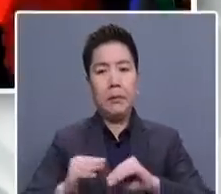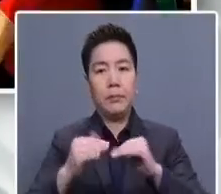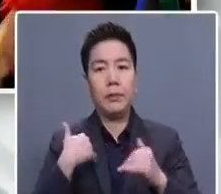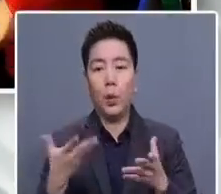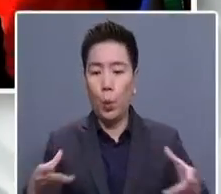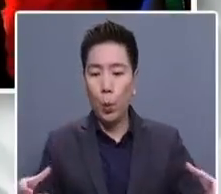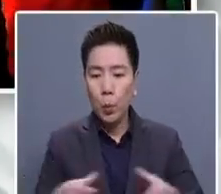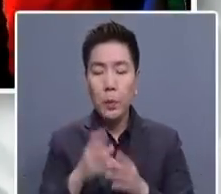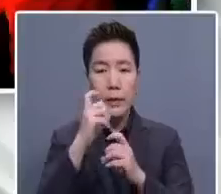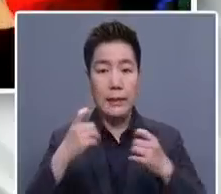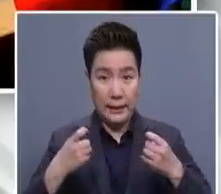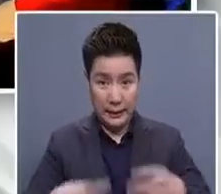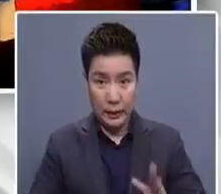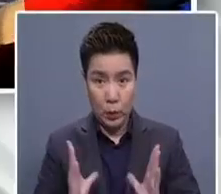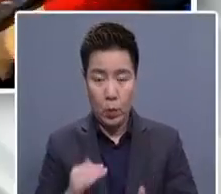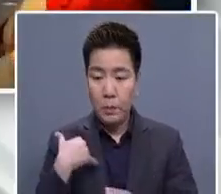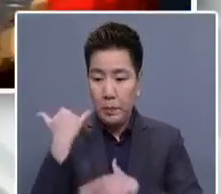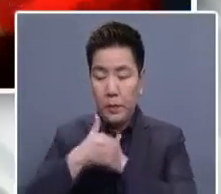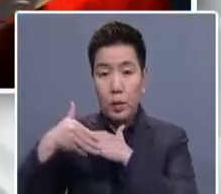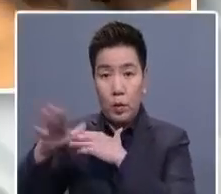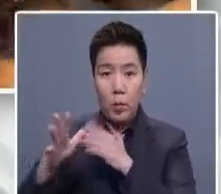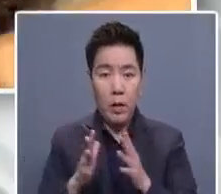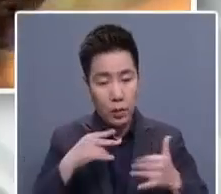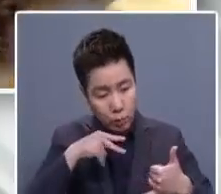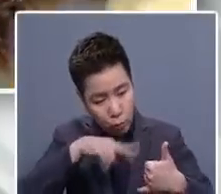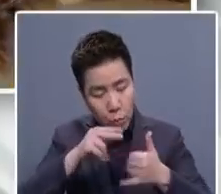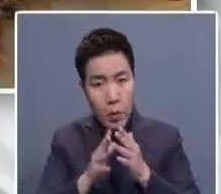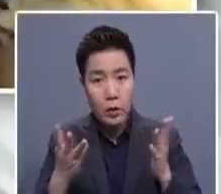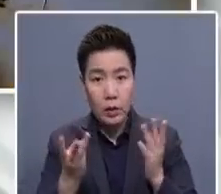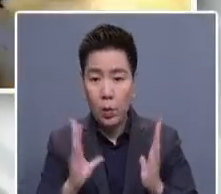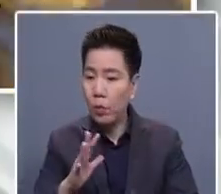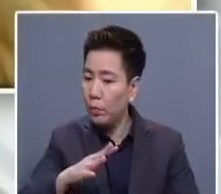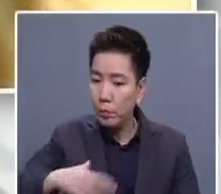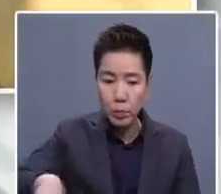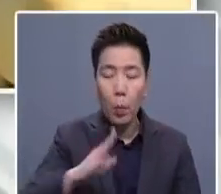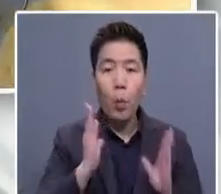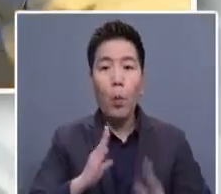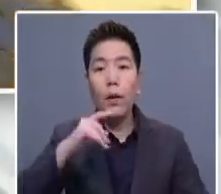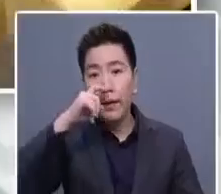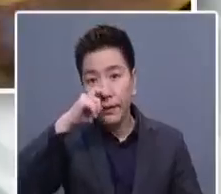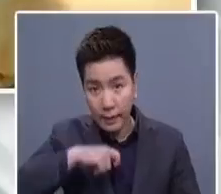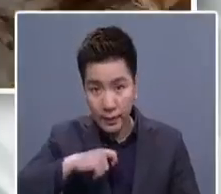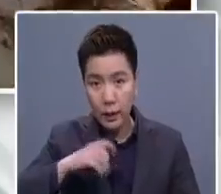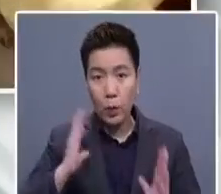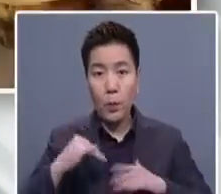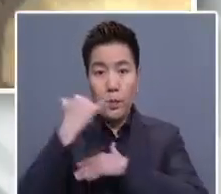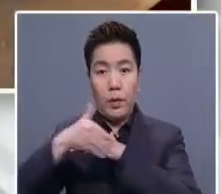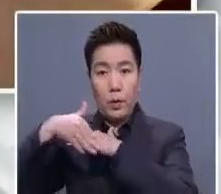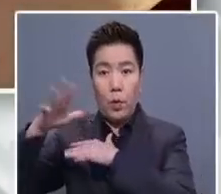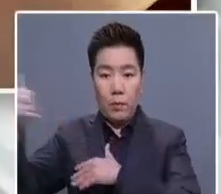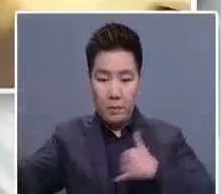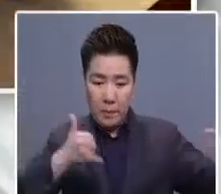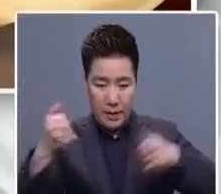ต่างด้าวที่อยู่ในพื้นที่ค่ะตรงนี้เราตรวจไปมากน้อยแค่ไหนนะคะ แน่ว่าทั้งแรงงานต่างด้าวทั้งคนไทยเนี่ยที่อยู่ในพื้นที่ตรงนั้นนะฮะตรง